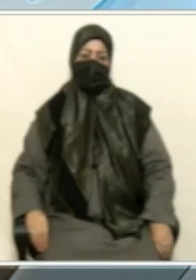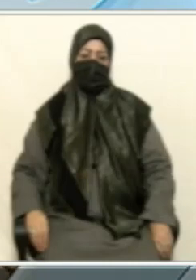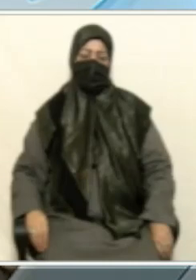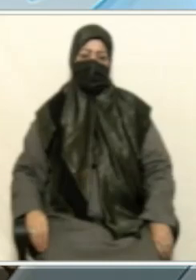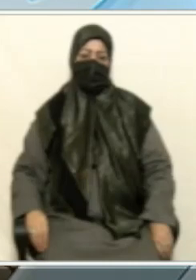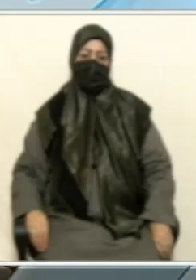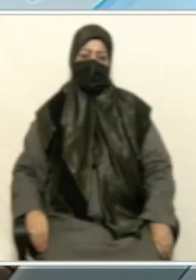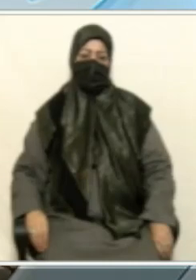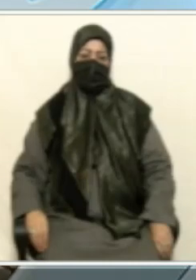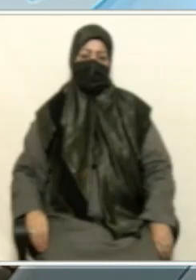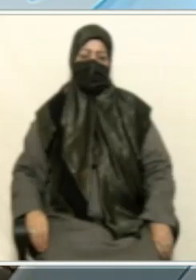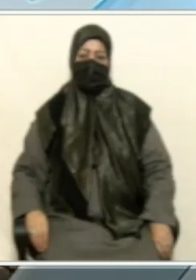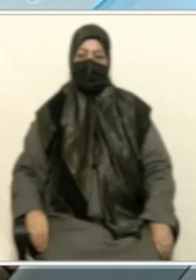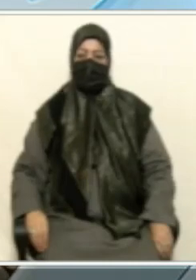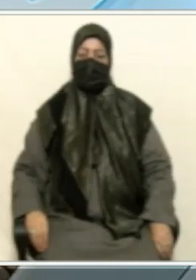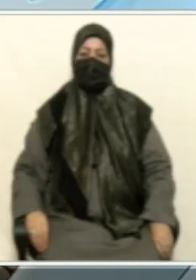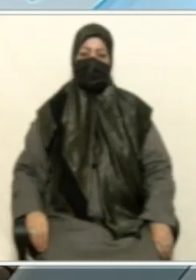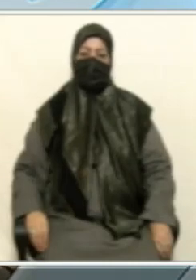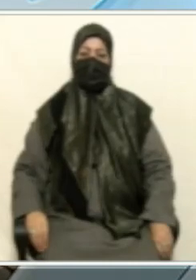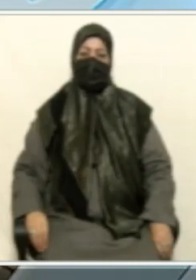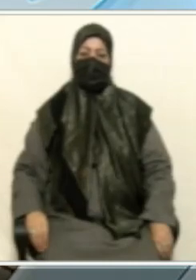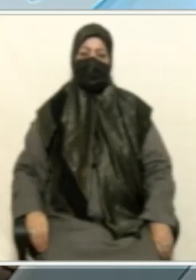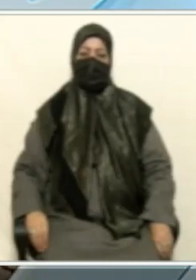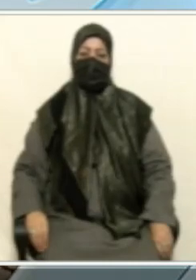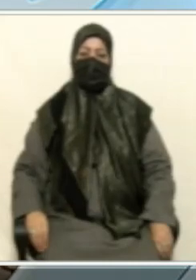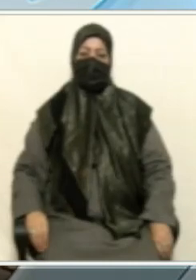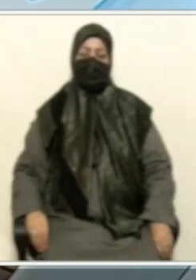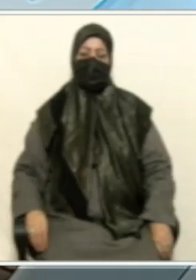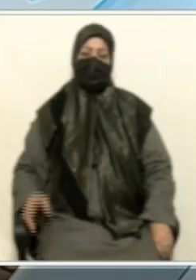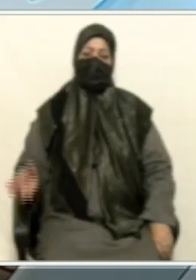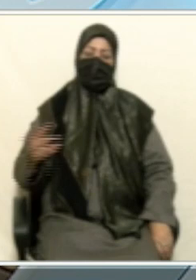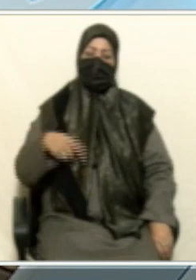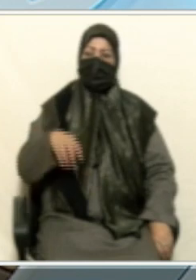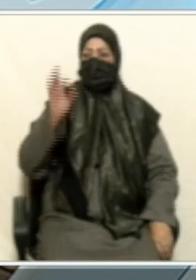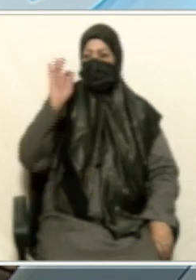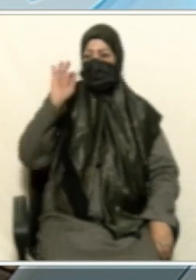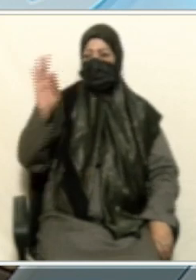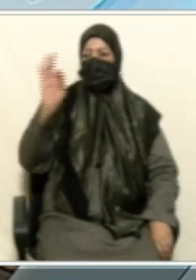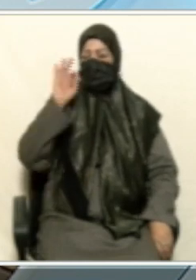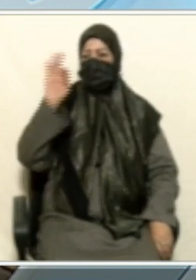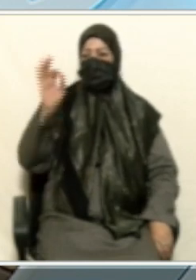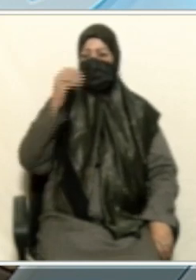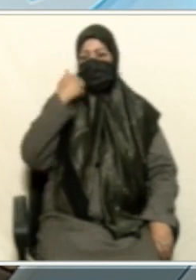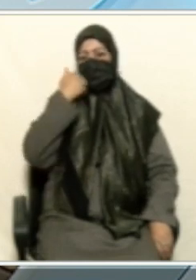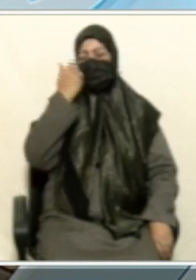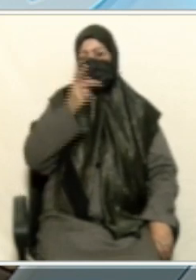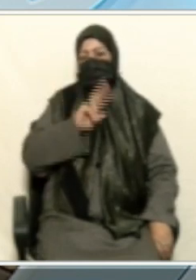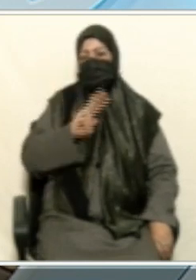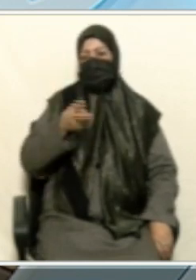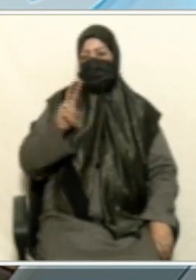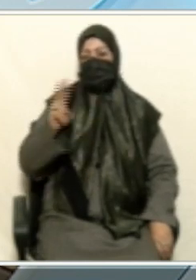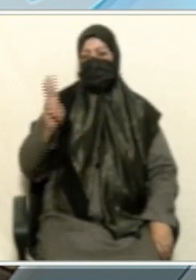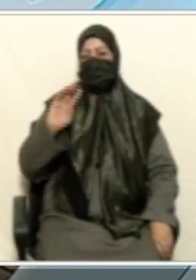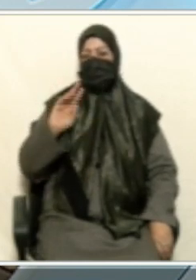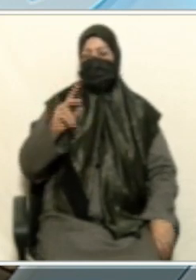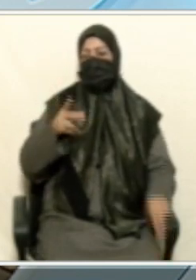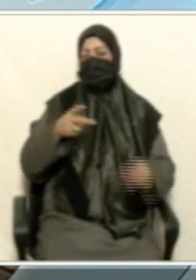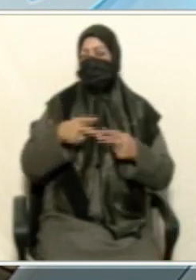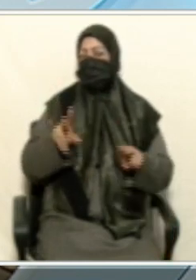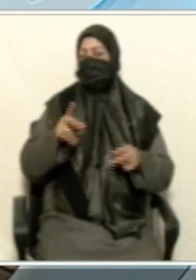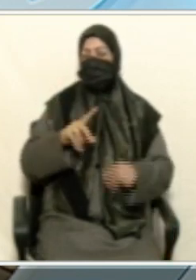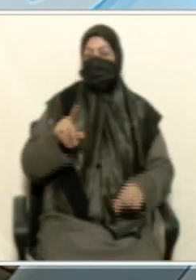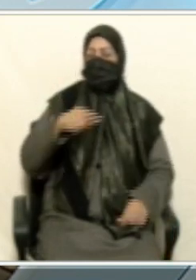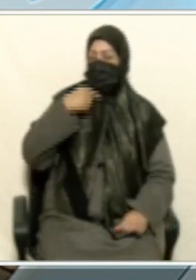يعني أعراض الناس ليست كلأ مستباحة للناس. أعراض الناس ليست